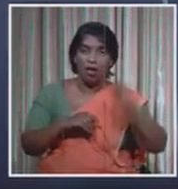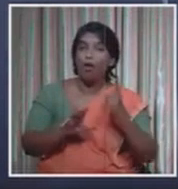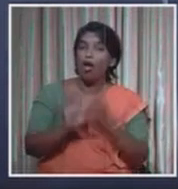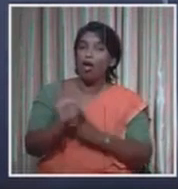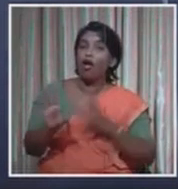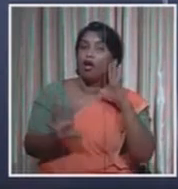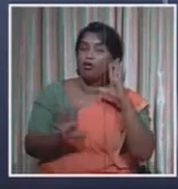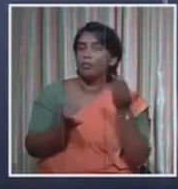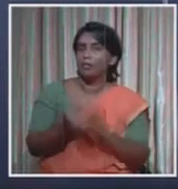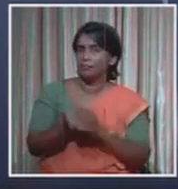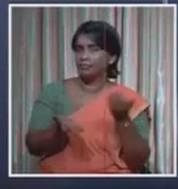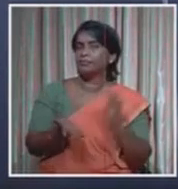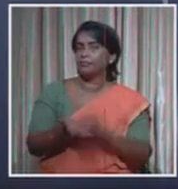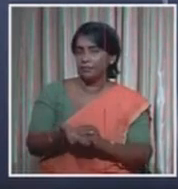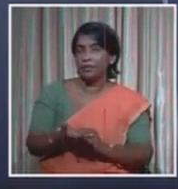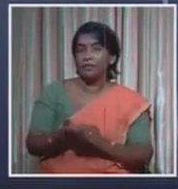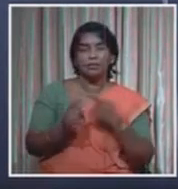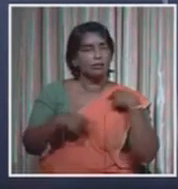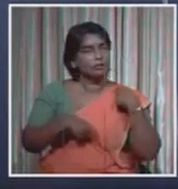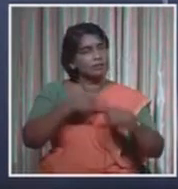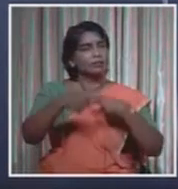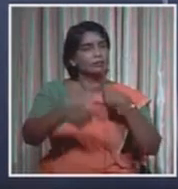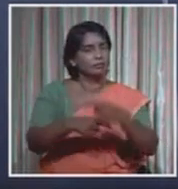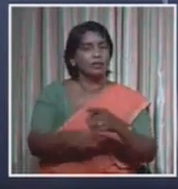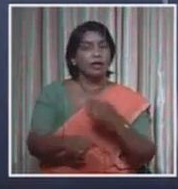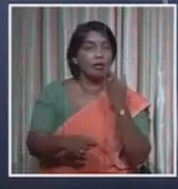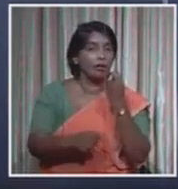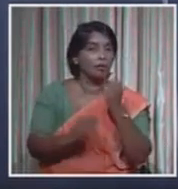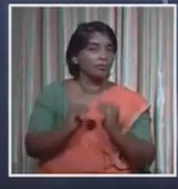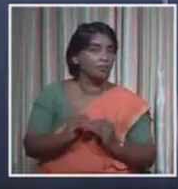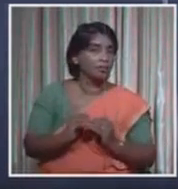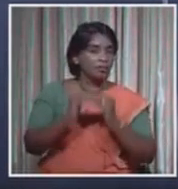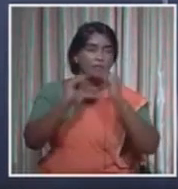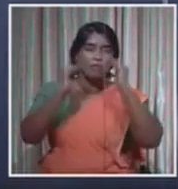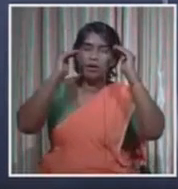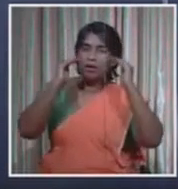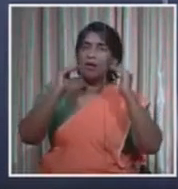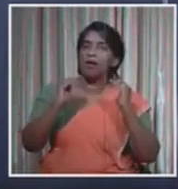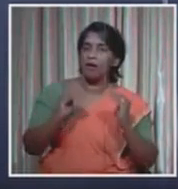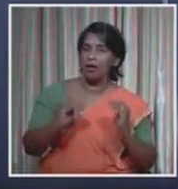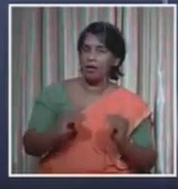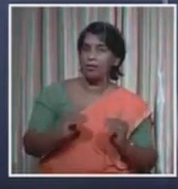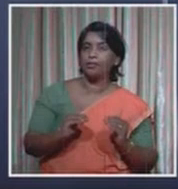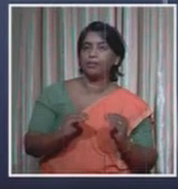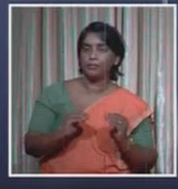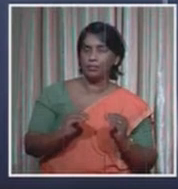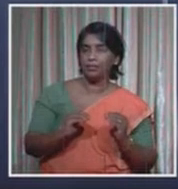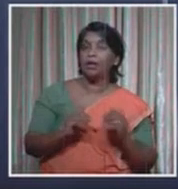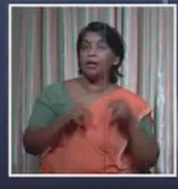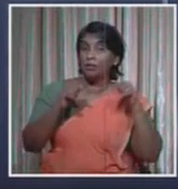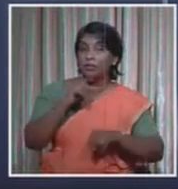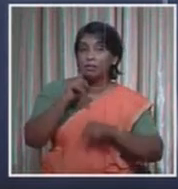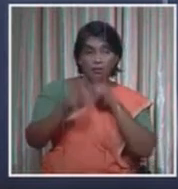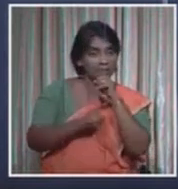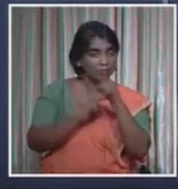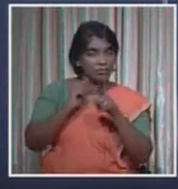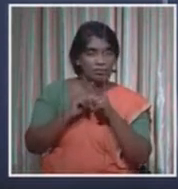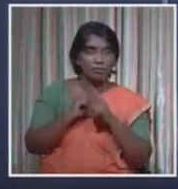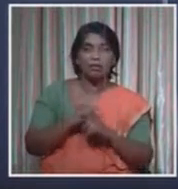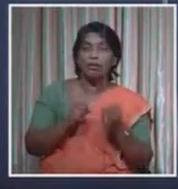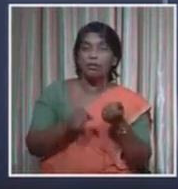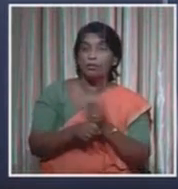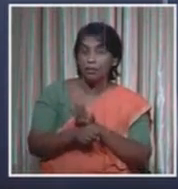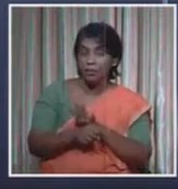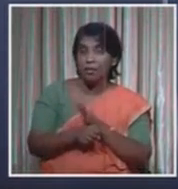5ක් පිටපිට එක දිගට ආර්ථික වර්ධනයේ පල්ලම් බසම මිනිස්සු දැන් කතා කරනවා